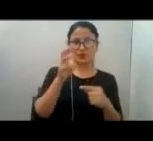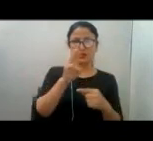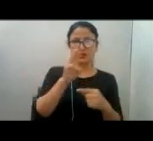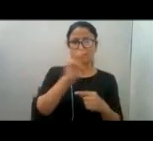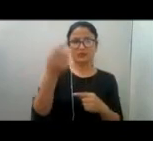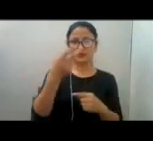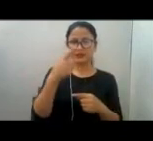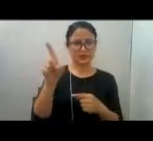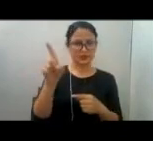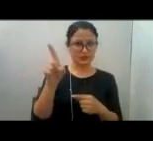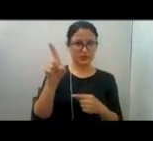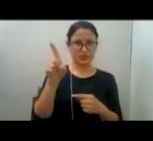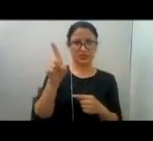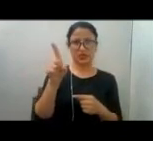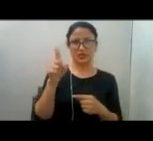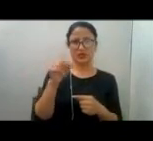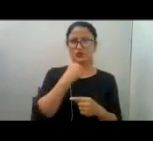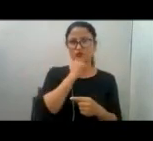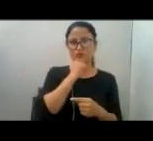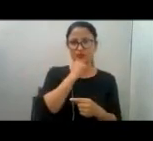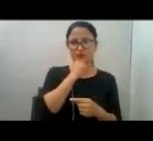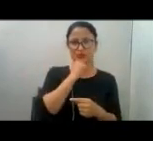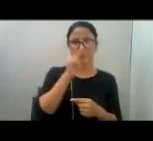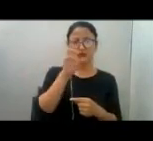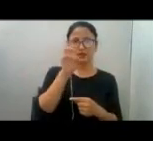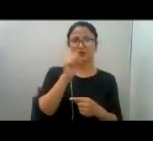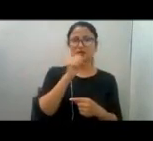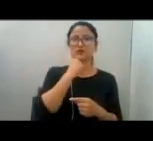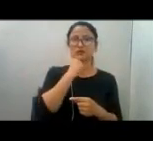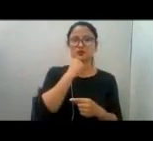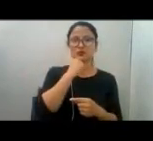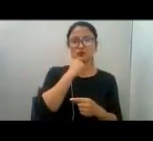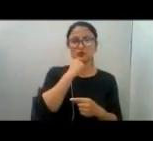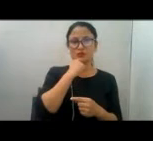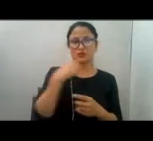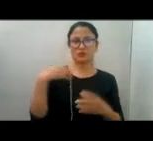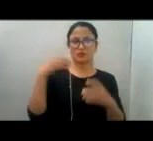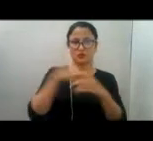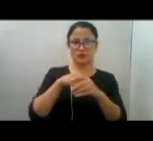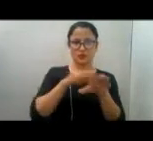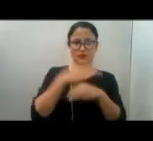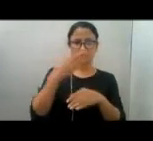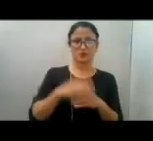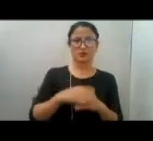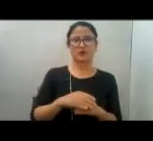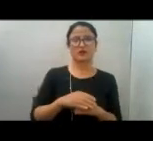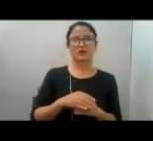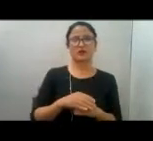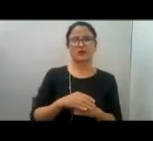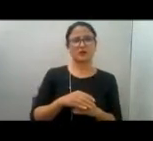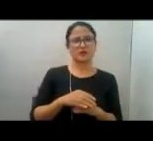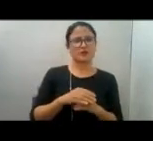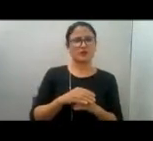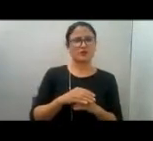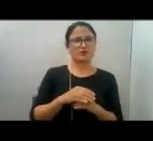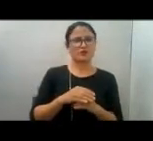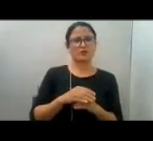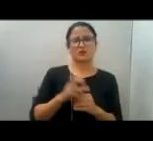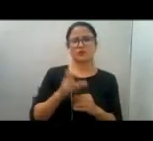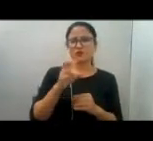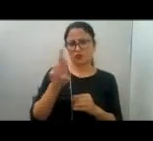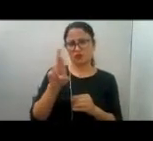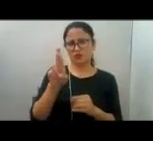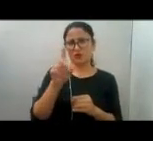300 जनाको एभरेज सरदर उमेर चाहिँ 30 वर्ष उमेरको सहभागीहरू हुनुहुन्छ भने रेन्ज चाहिँ अब